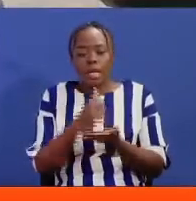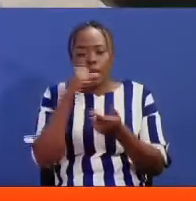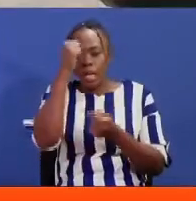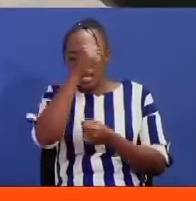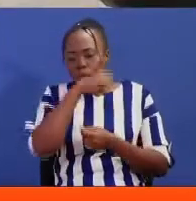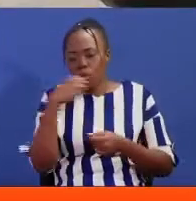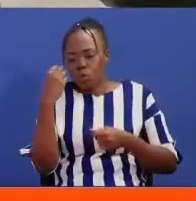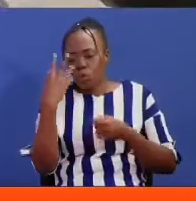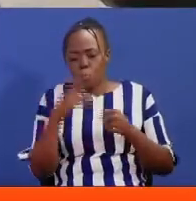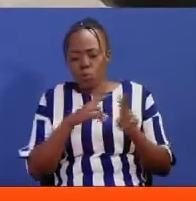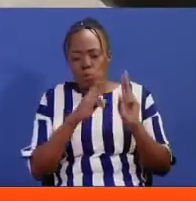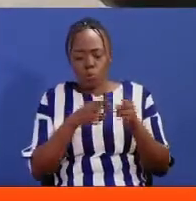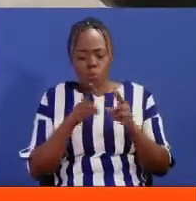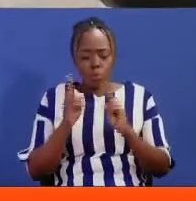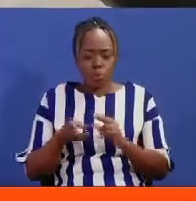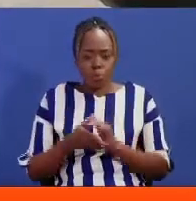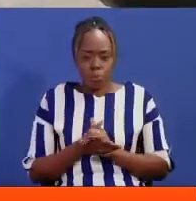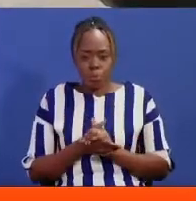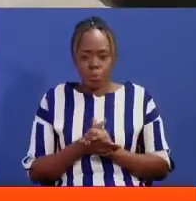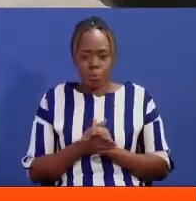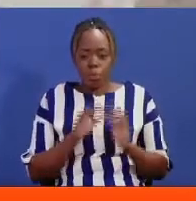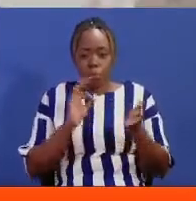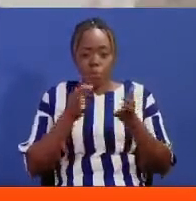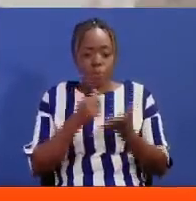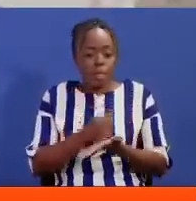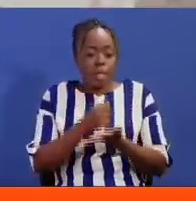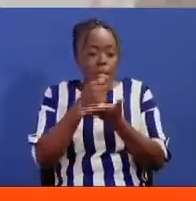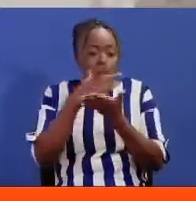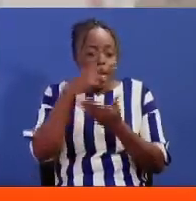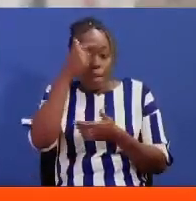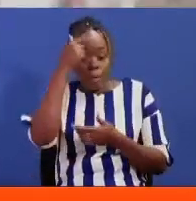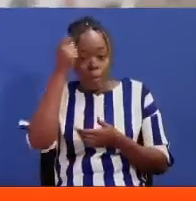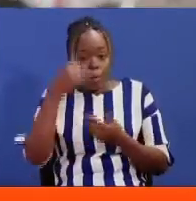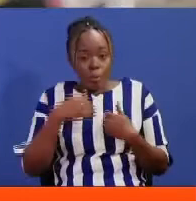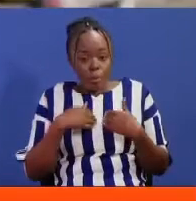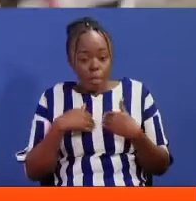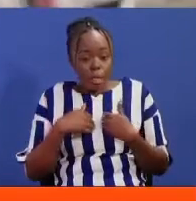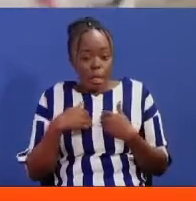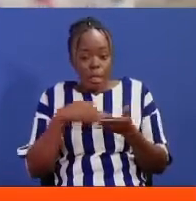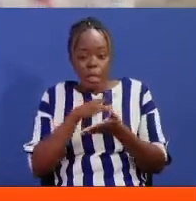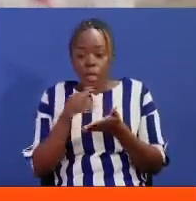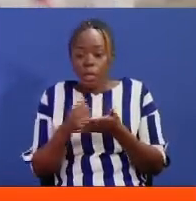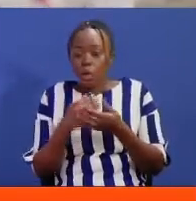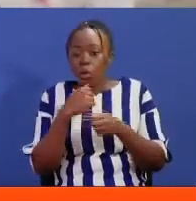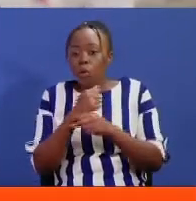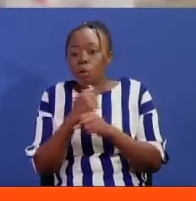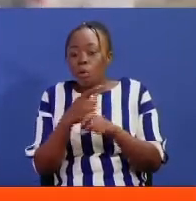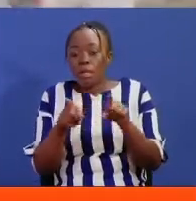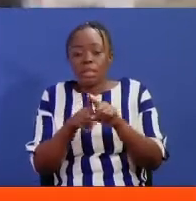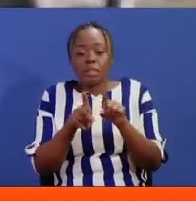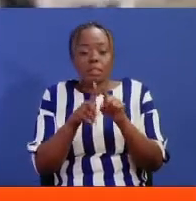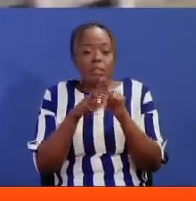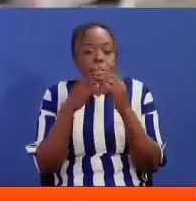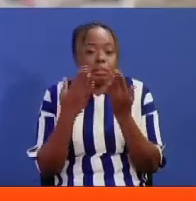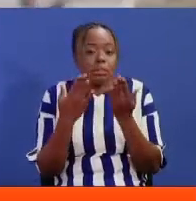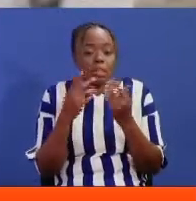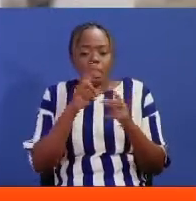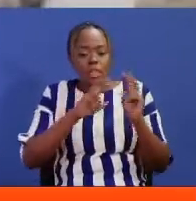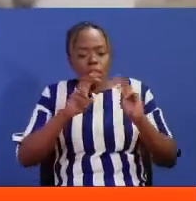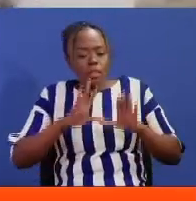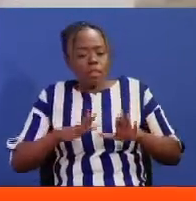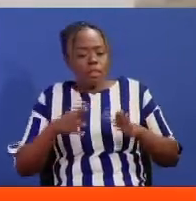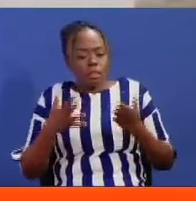nations. Sio ingesaidia sababu sasa chanjo kama yote inafanya kazi moja. Sioni vile inaweza